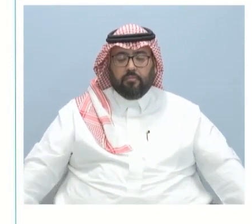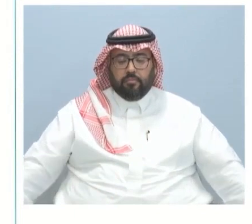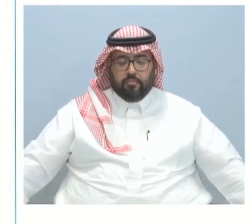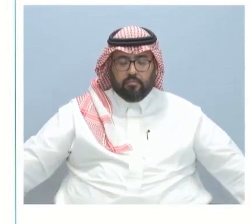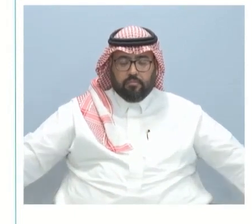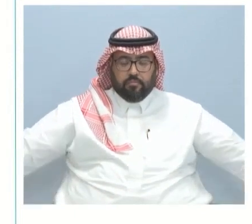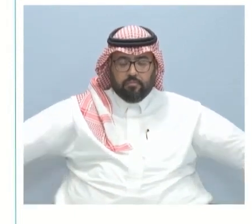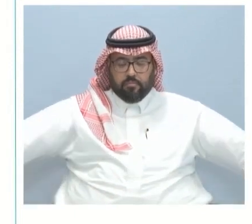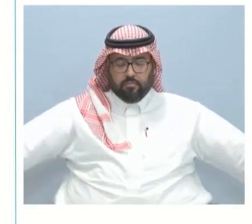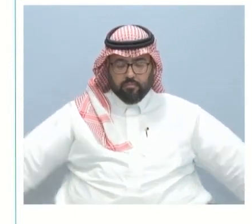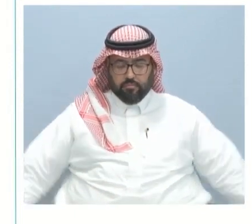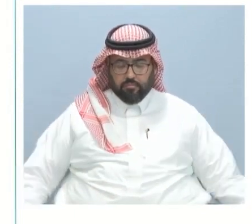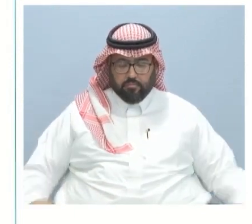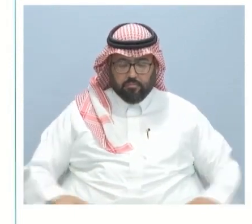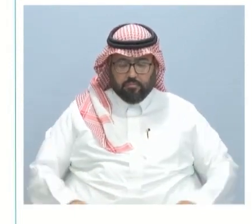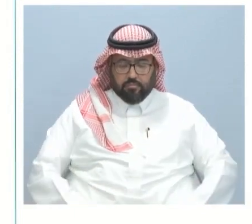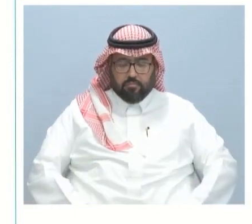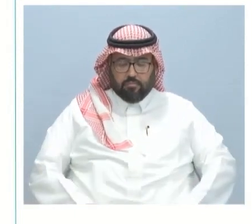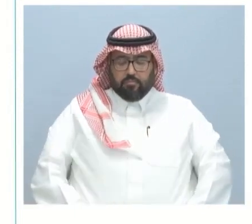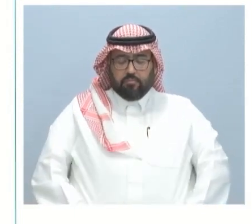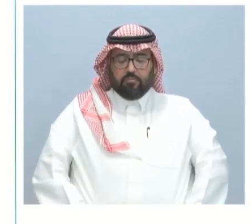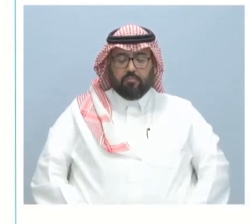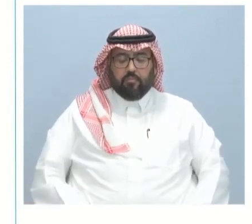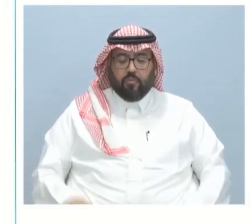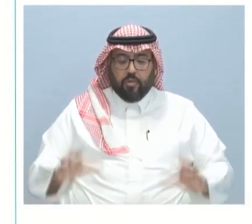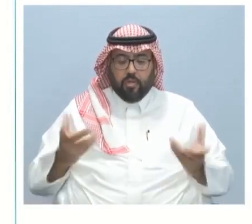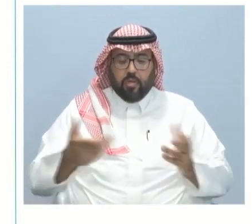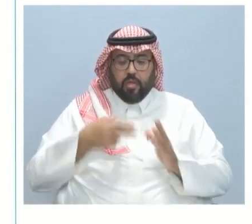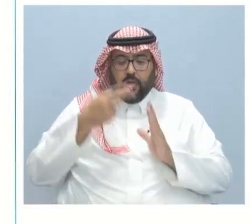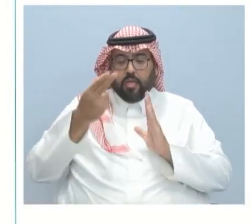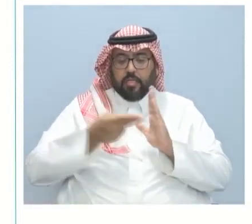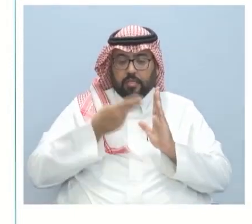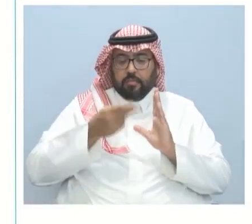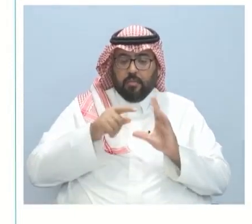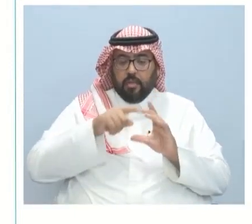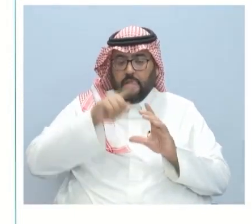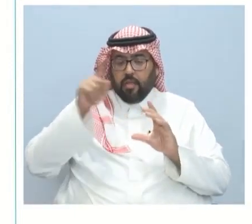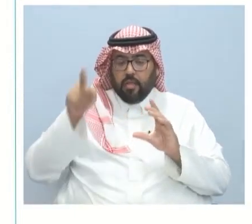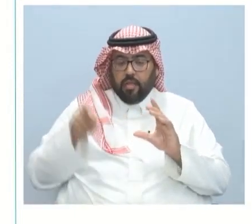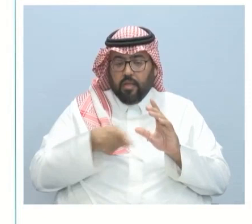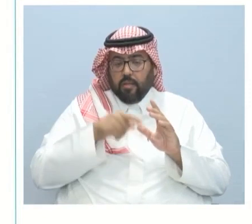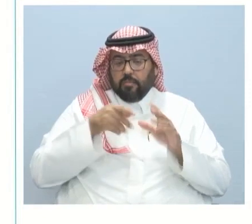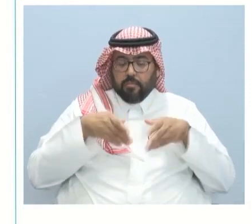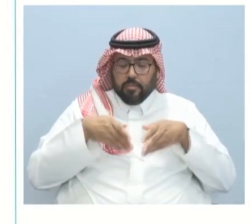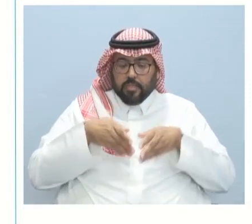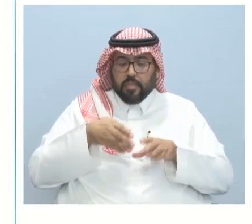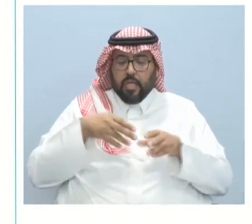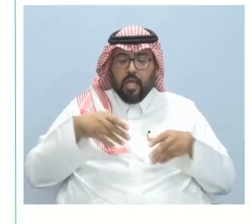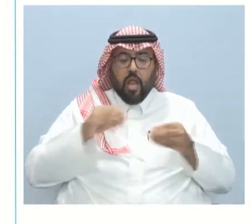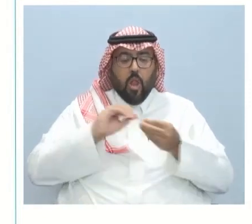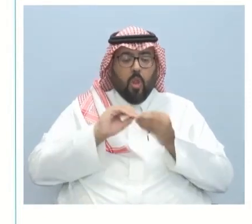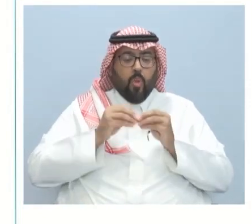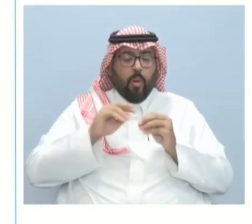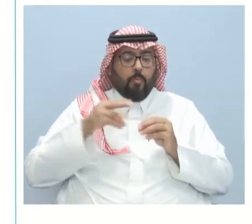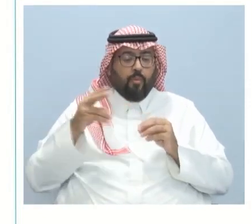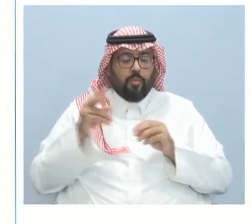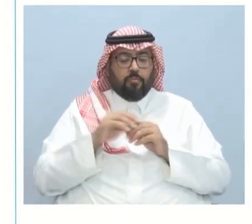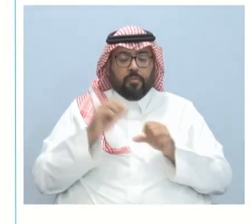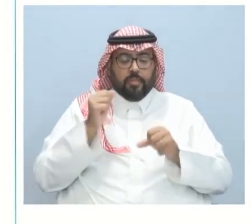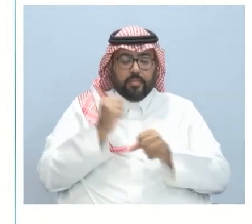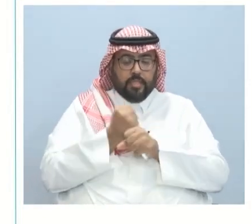هل يمكننا رسم مسار حركه الروبوت داخل ساحه اللعب بالوان مختلفه ايضا ماذا